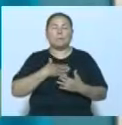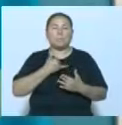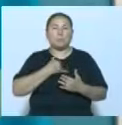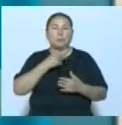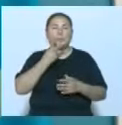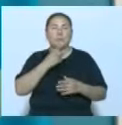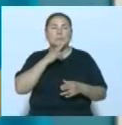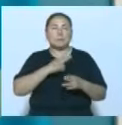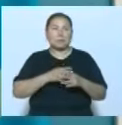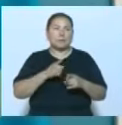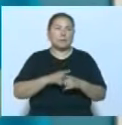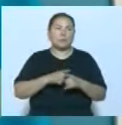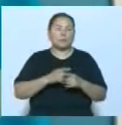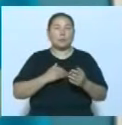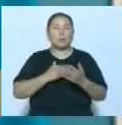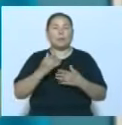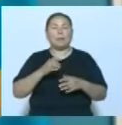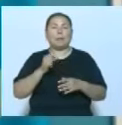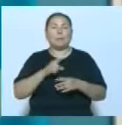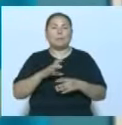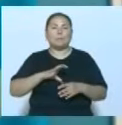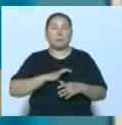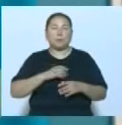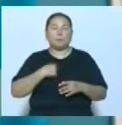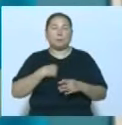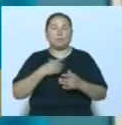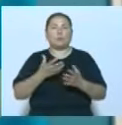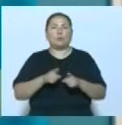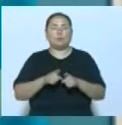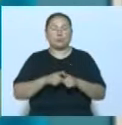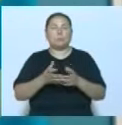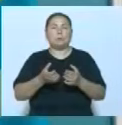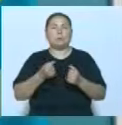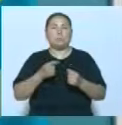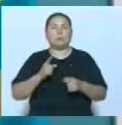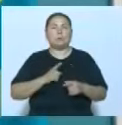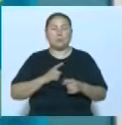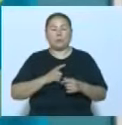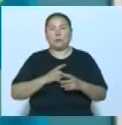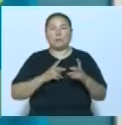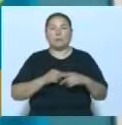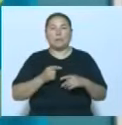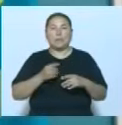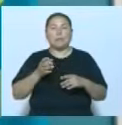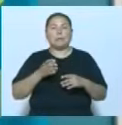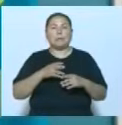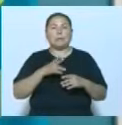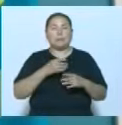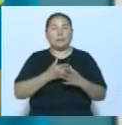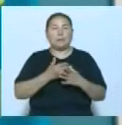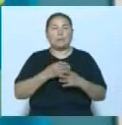белгі иегері атанды. Солардың жолын қуып, мен де иегері атанып отырмын. Дәл осы жетістікке жетуіме